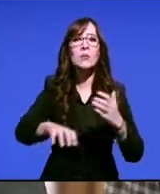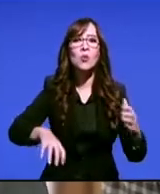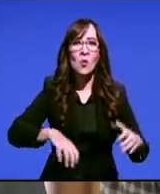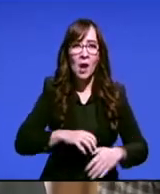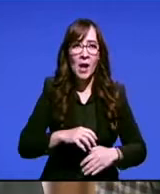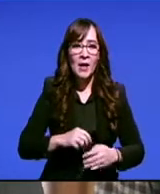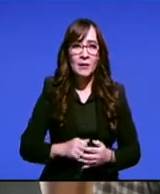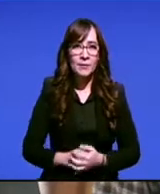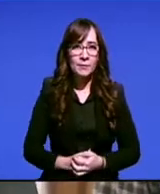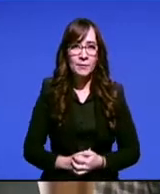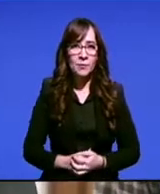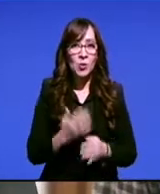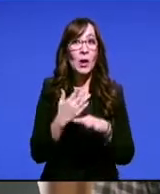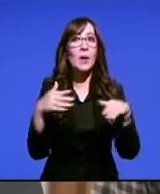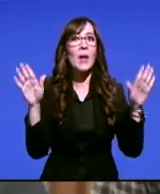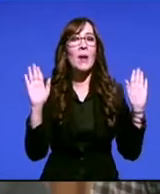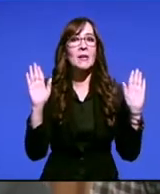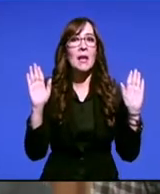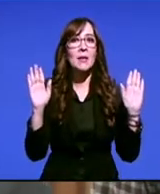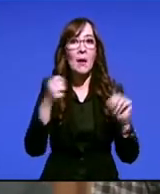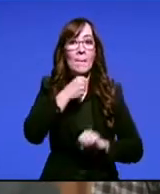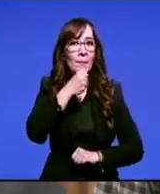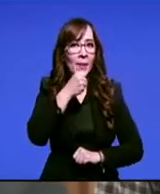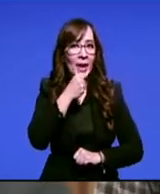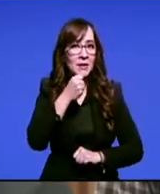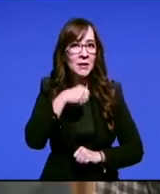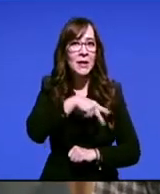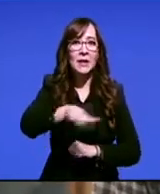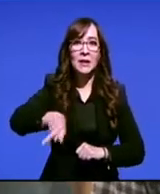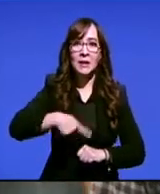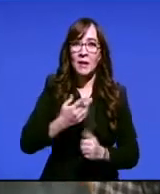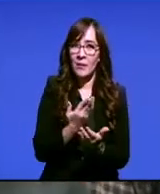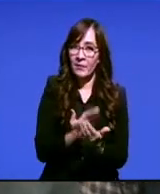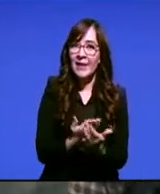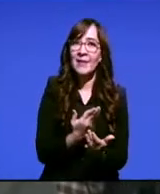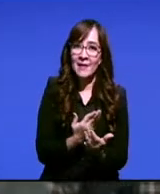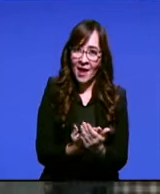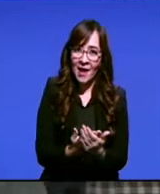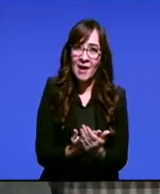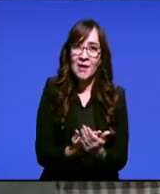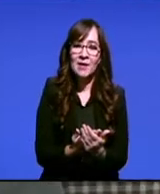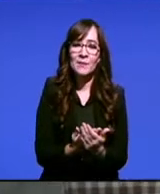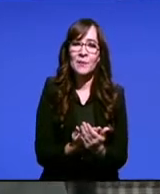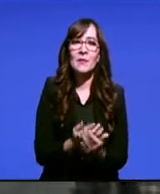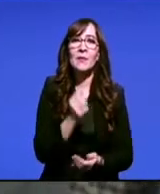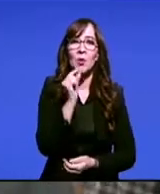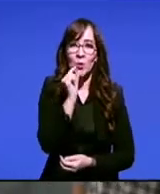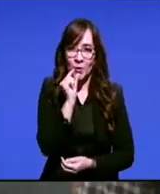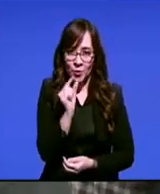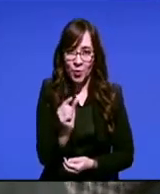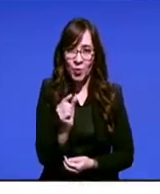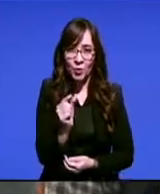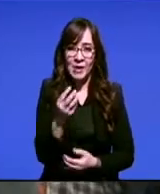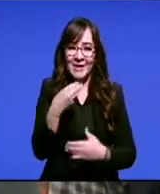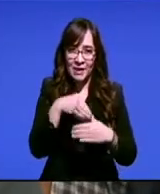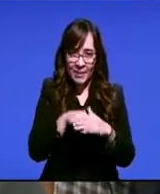pers, sekali lagi kita minta, sangat santun, minta untuk